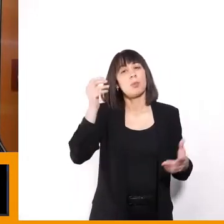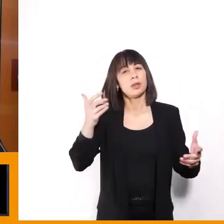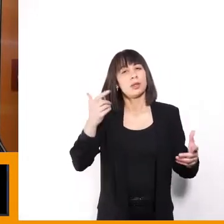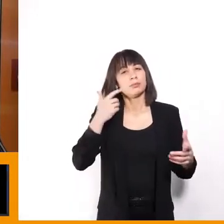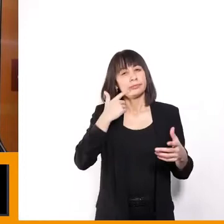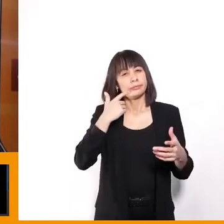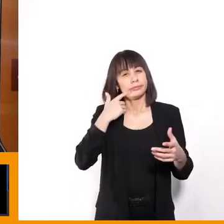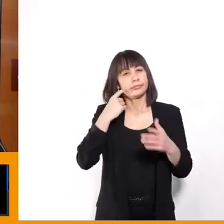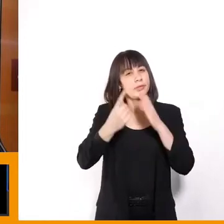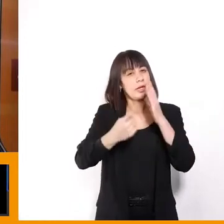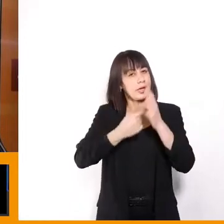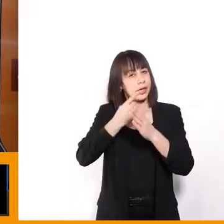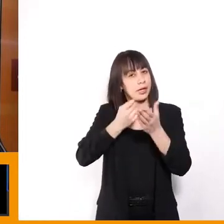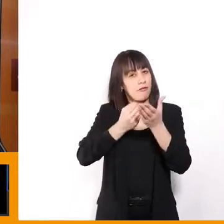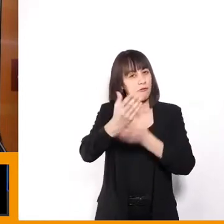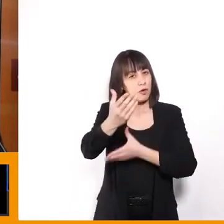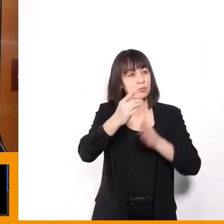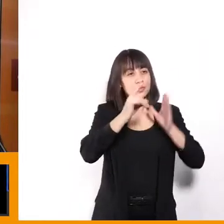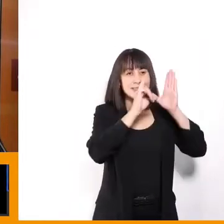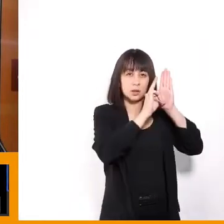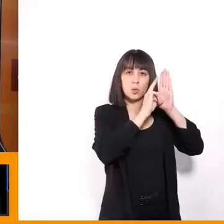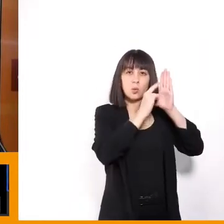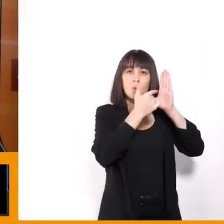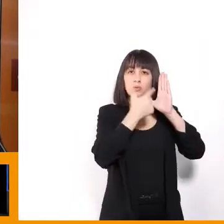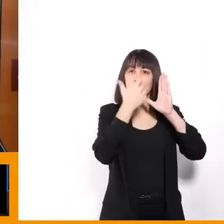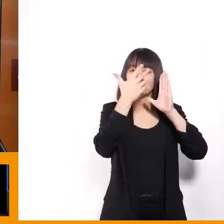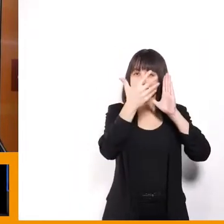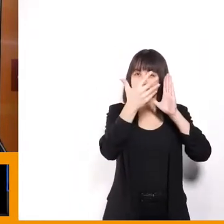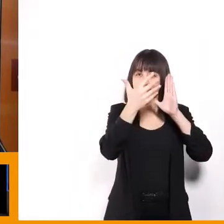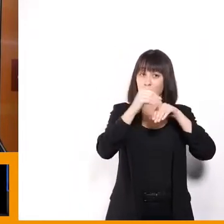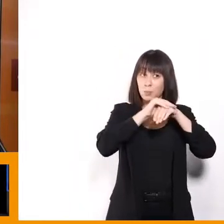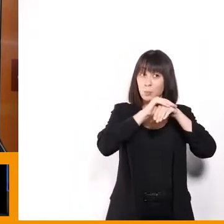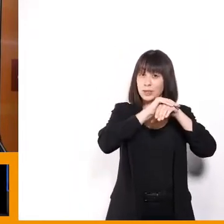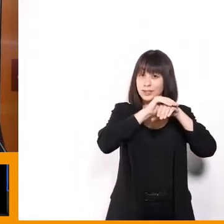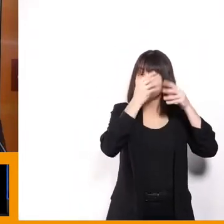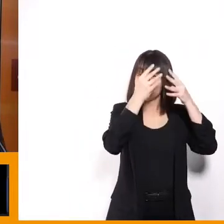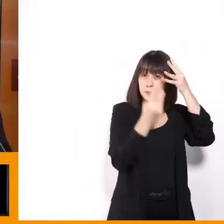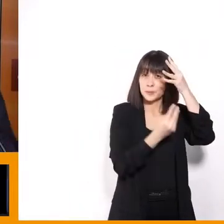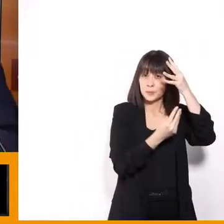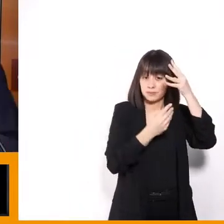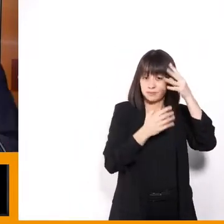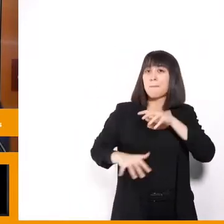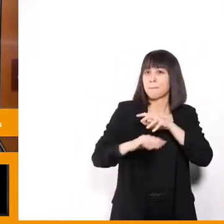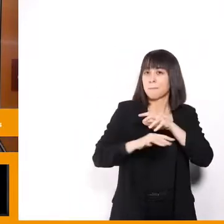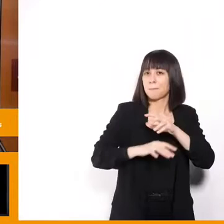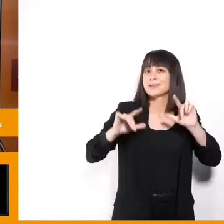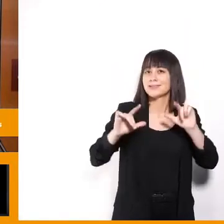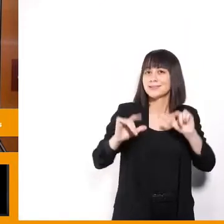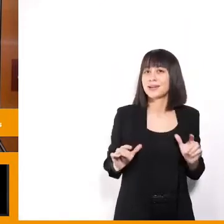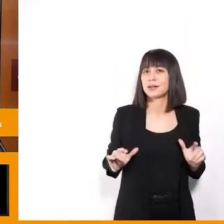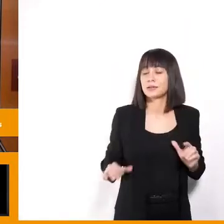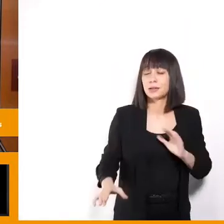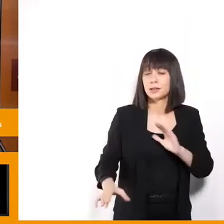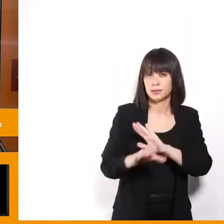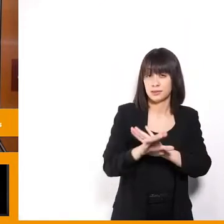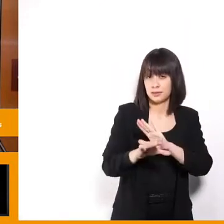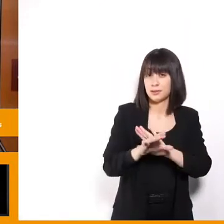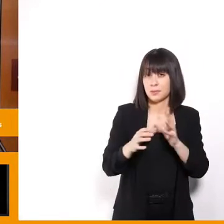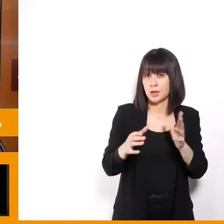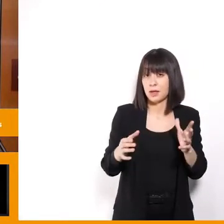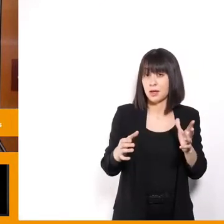que c'est la grande loi de 2005 quand même qui a mis les bases de toutes ces grandes politiques, et on est très fiers que notre famille politique qui a été à l'origine de cette